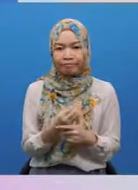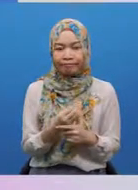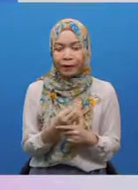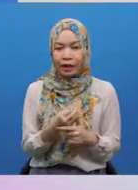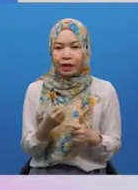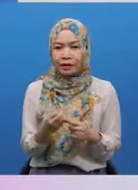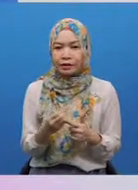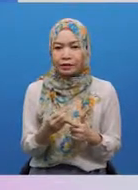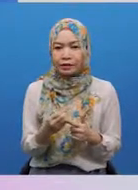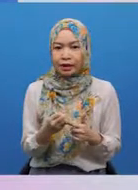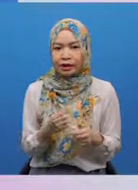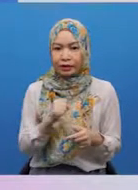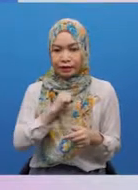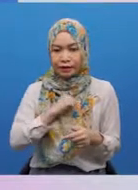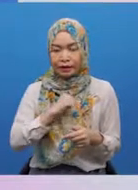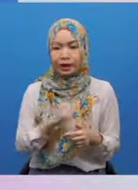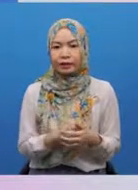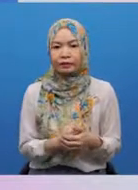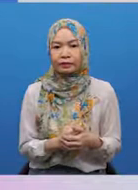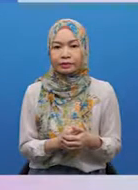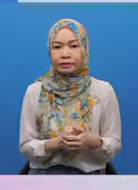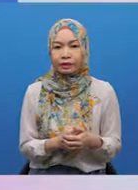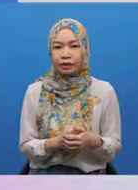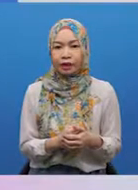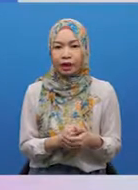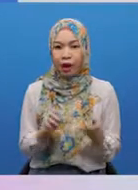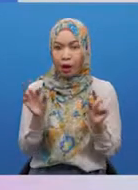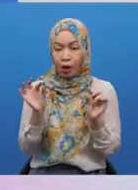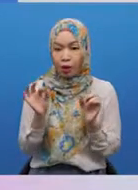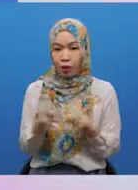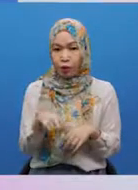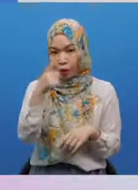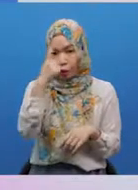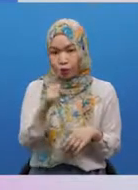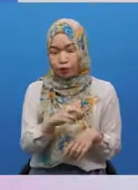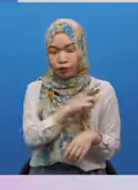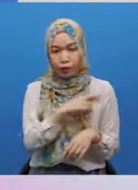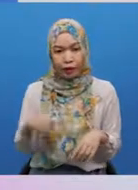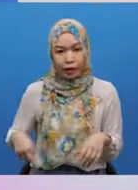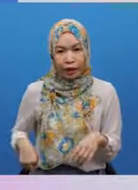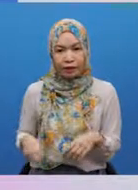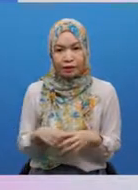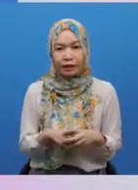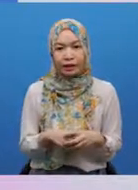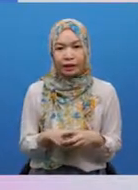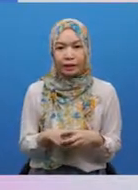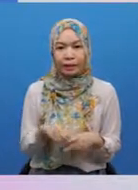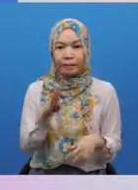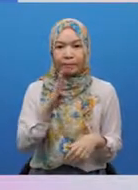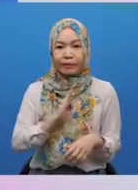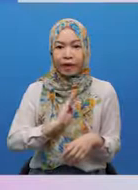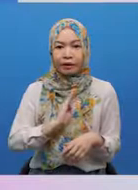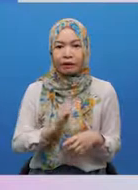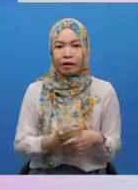Bagi kata ganti nama diri diraja pula, contohnya ialah beta, tuanku dan baginda.